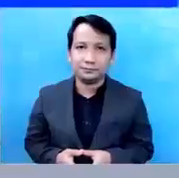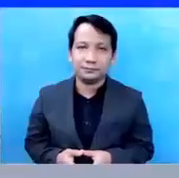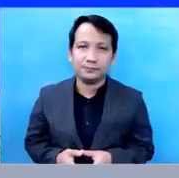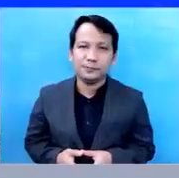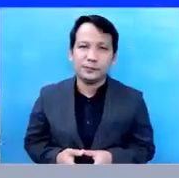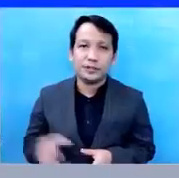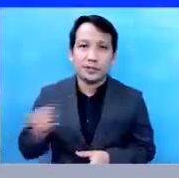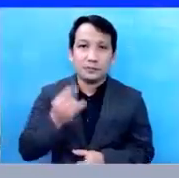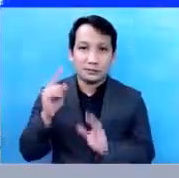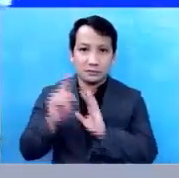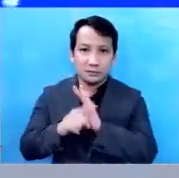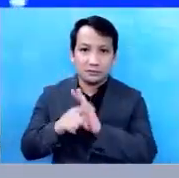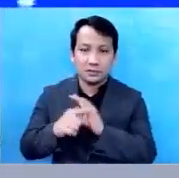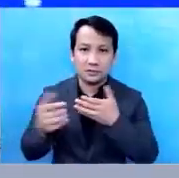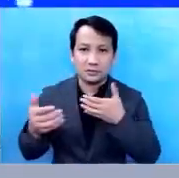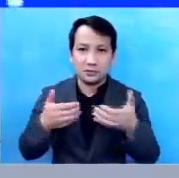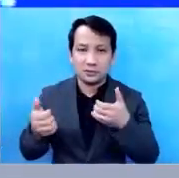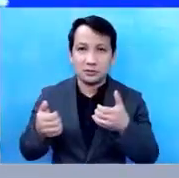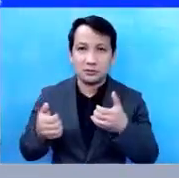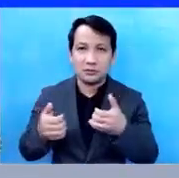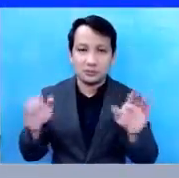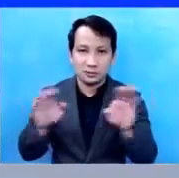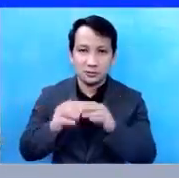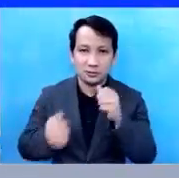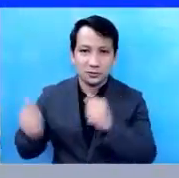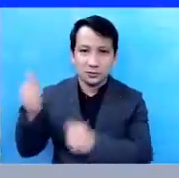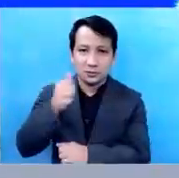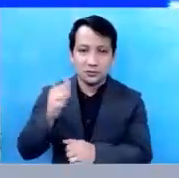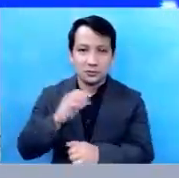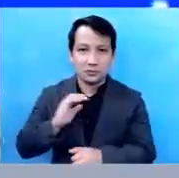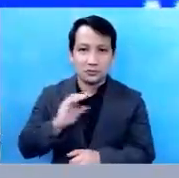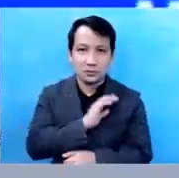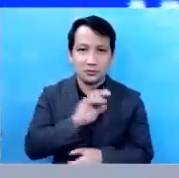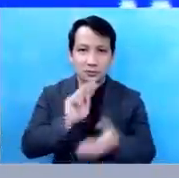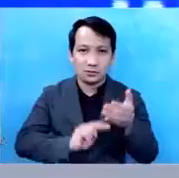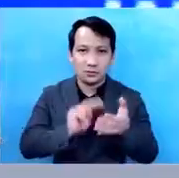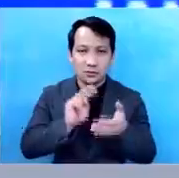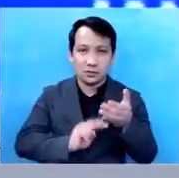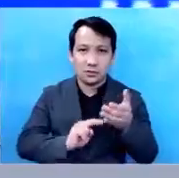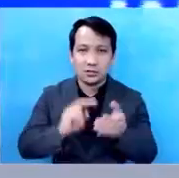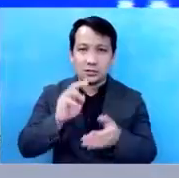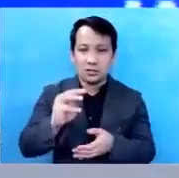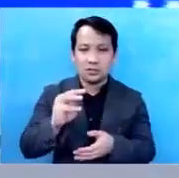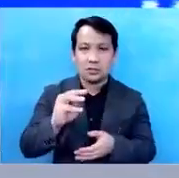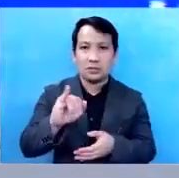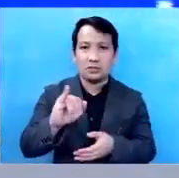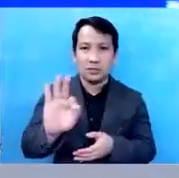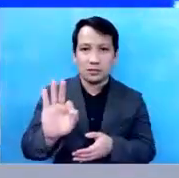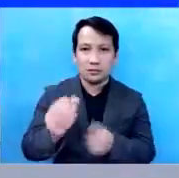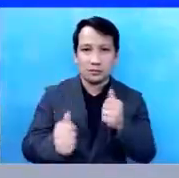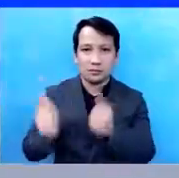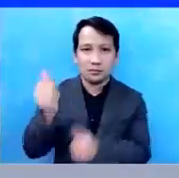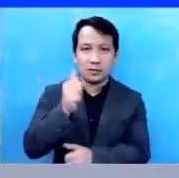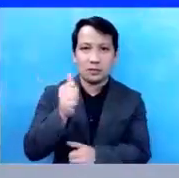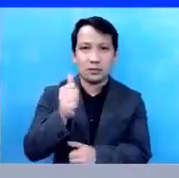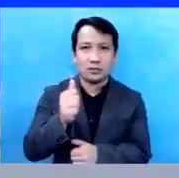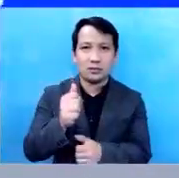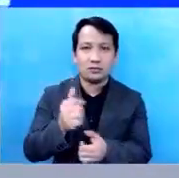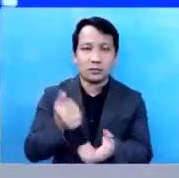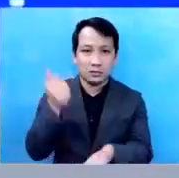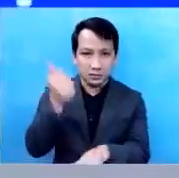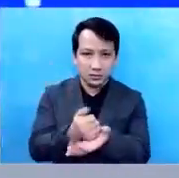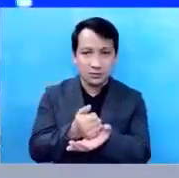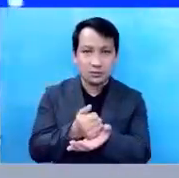Ilang minuto lang ang pagitan ng ipasa ng Kamara sa second reading ang Maharlika Investment Fund Bill at ang pag-certify